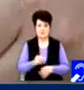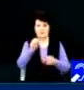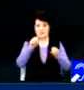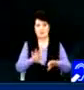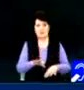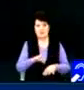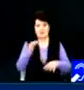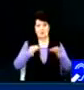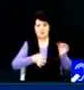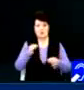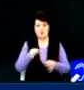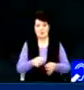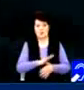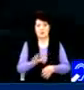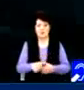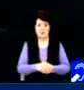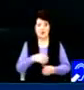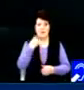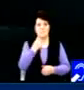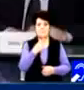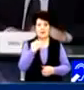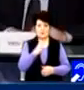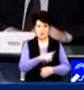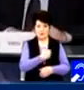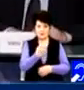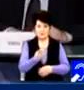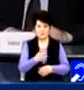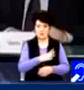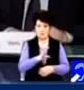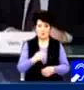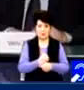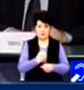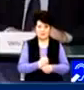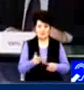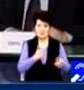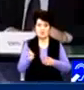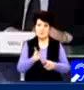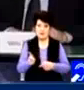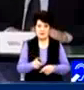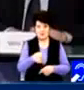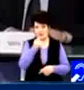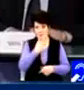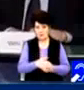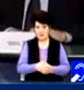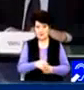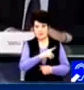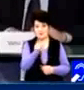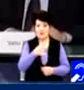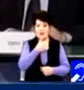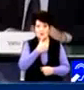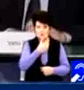deciziile judecătorilor iar persoana din spital individual nu o poate face nici pregătirea respectivă Nu o are cei care au